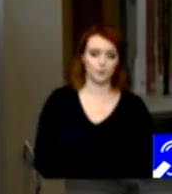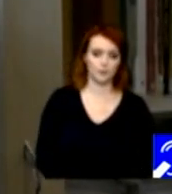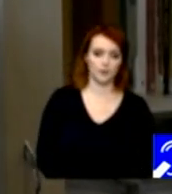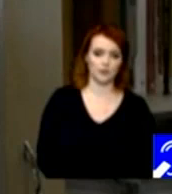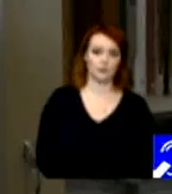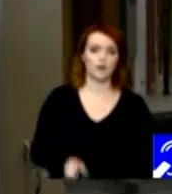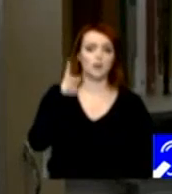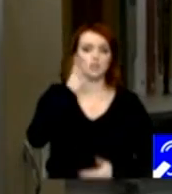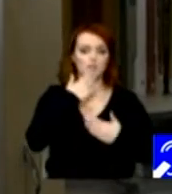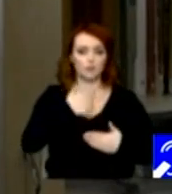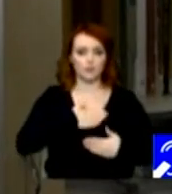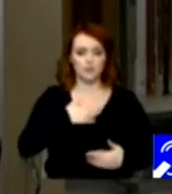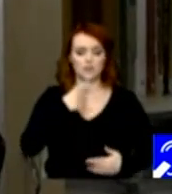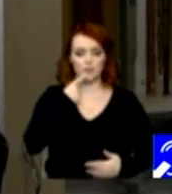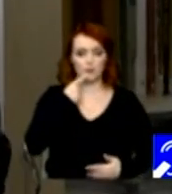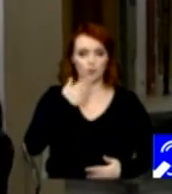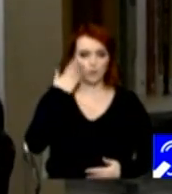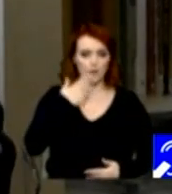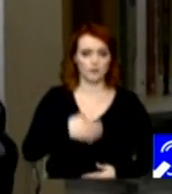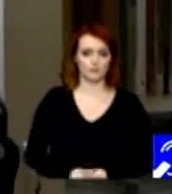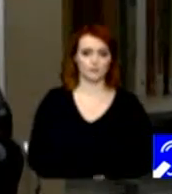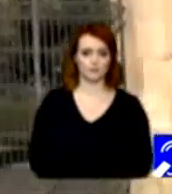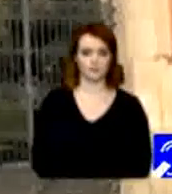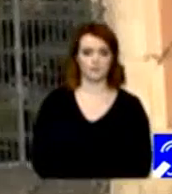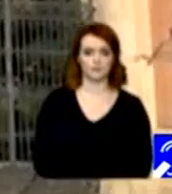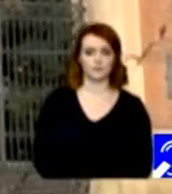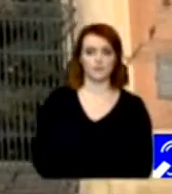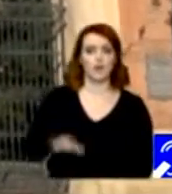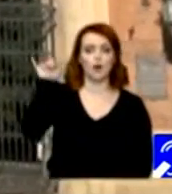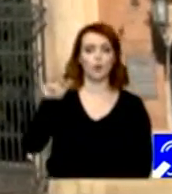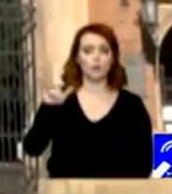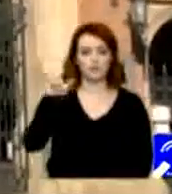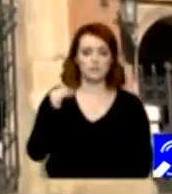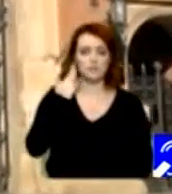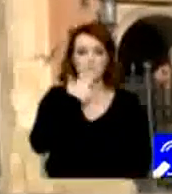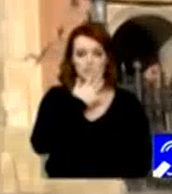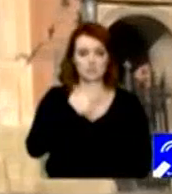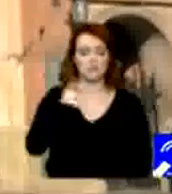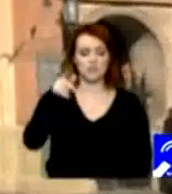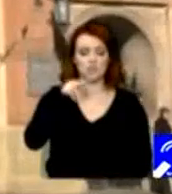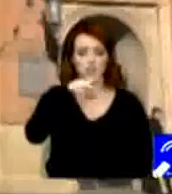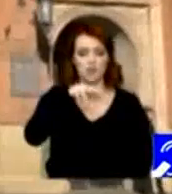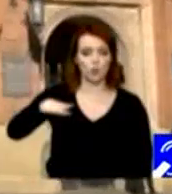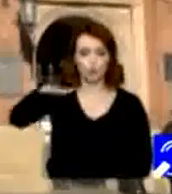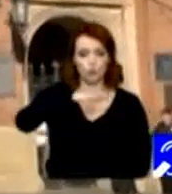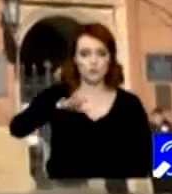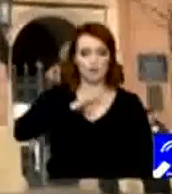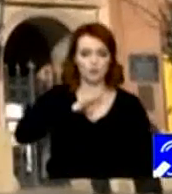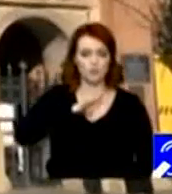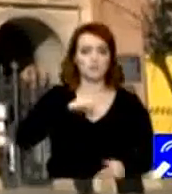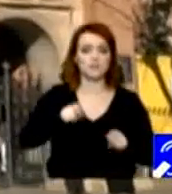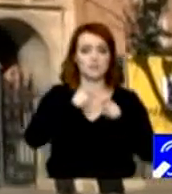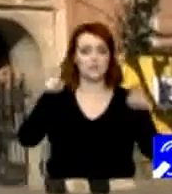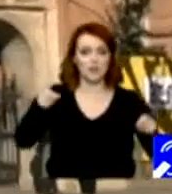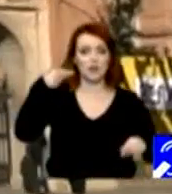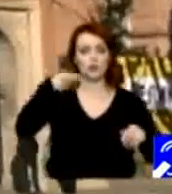vor să promoveze limba română în acest spațiu bucovinean Universitatea nationala Uf covrigi din Cernăuți a fost înființat